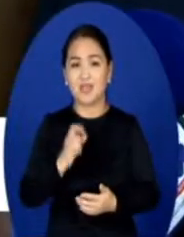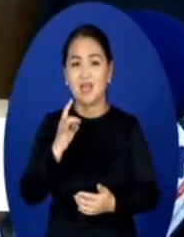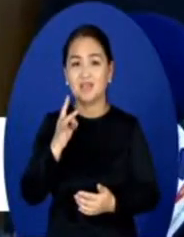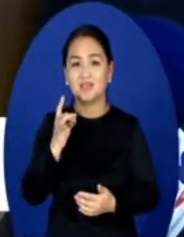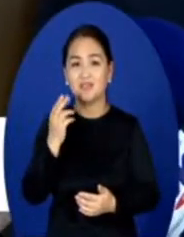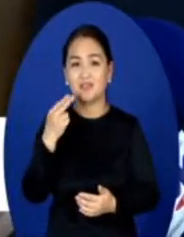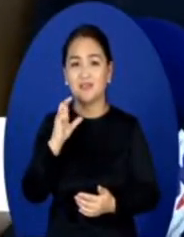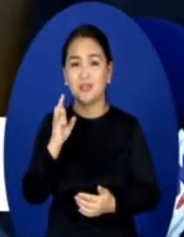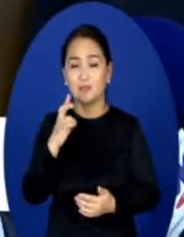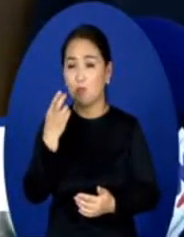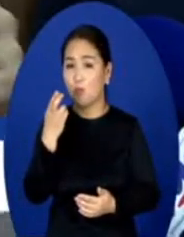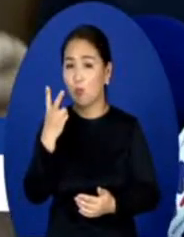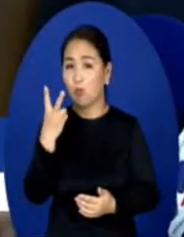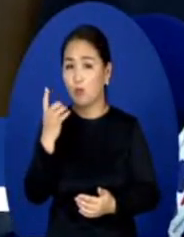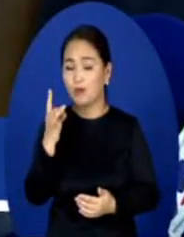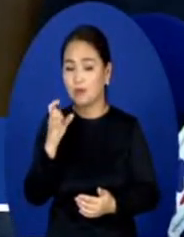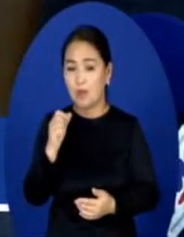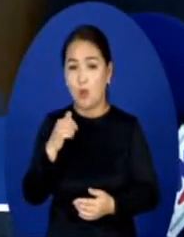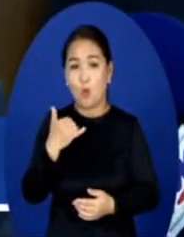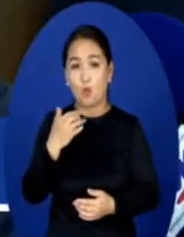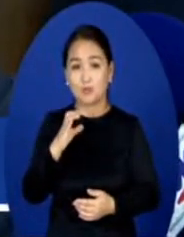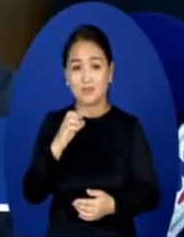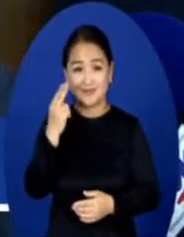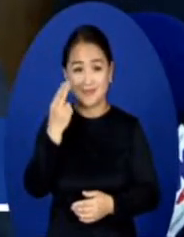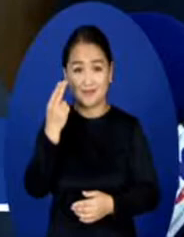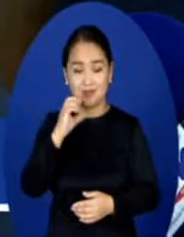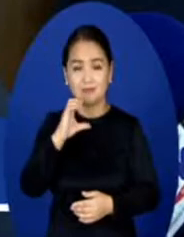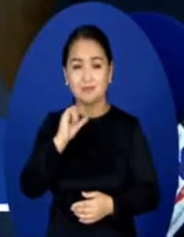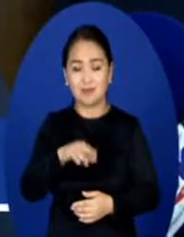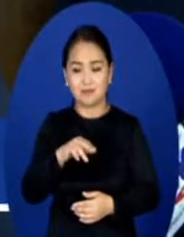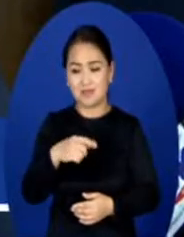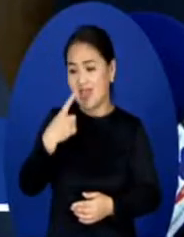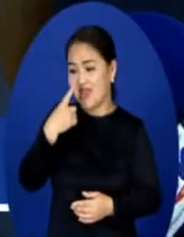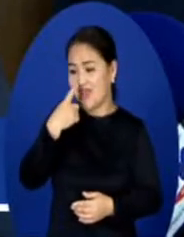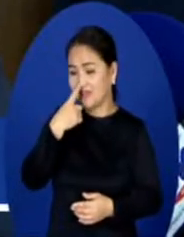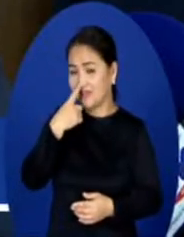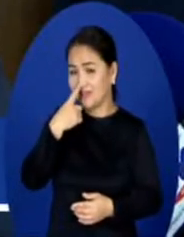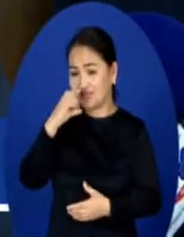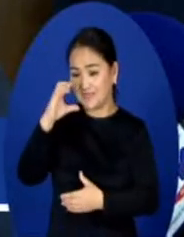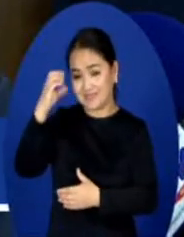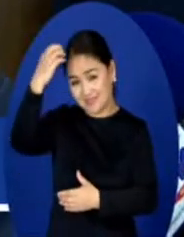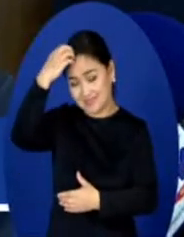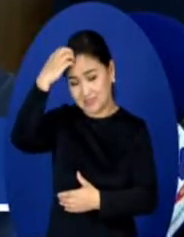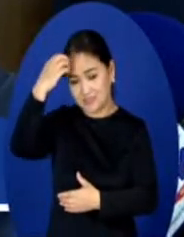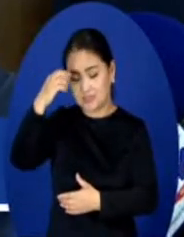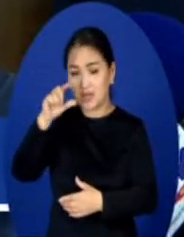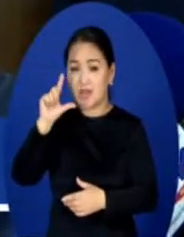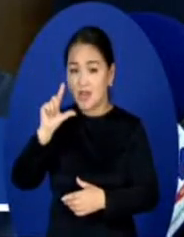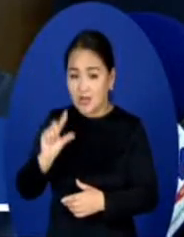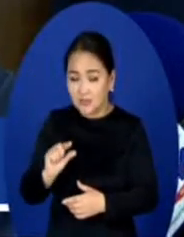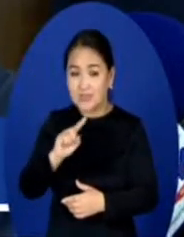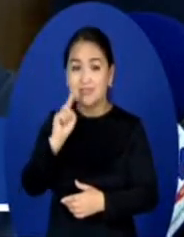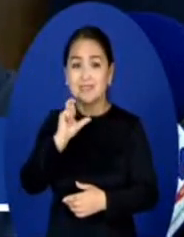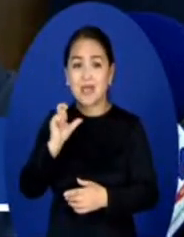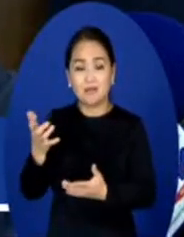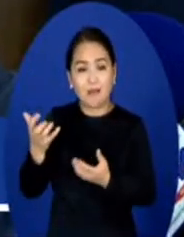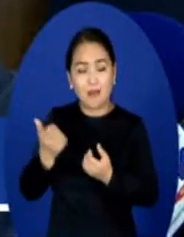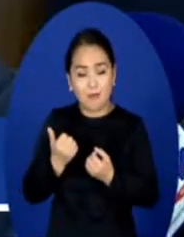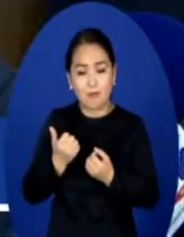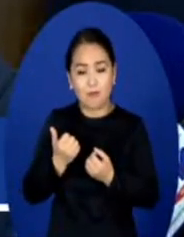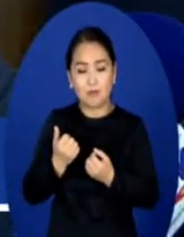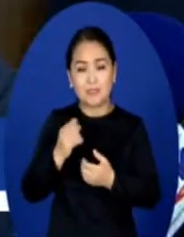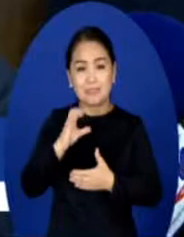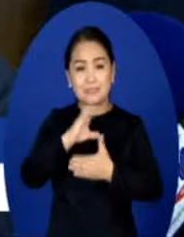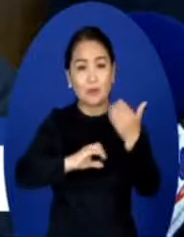Эрдэнэ бүрэнгийн улс цахилгаан станцын хувьд бол бид хэддийн засгийн газрын хөнгөтэй зэлийн хөрөнгөнд санхүүжилттэй үйлд